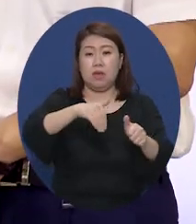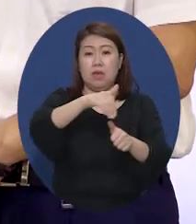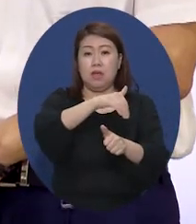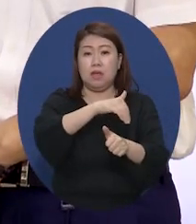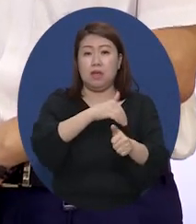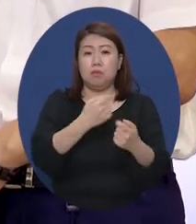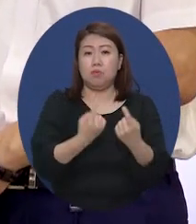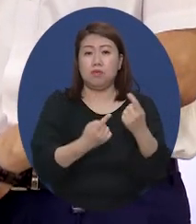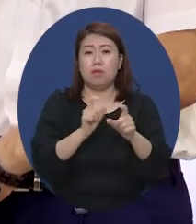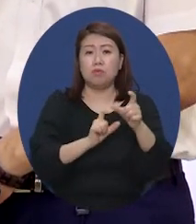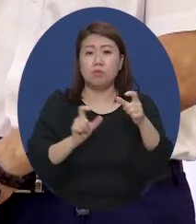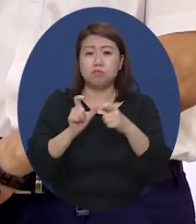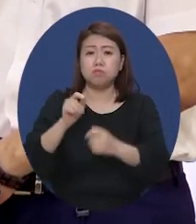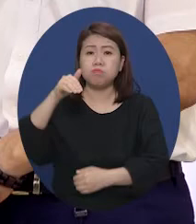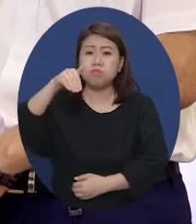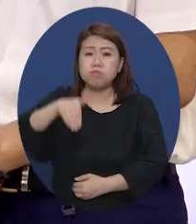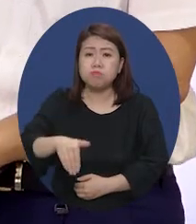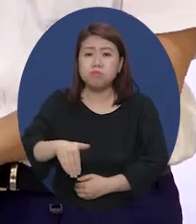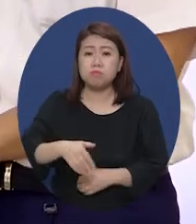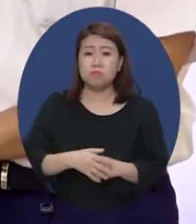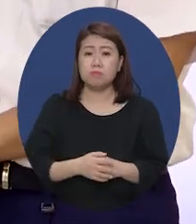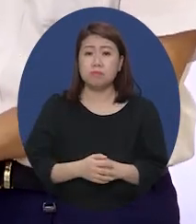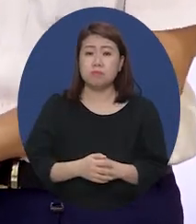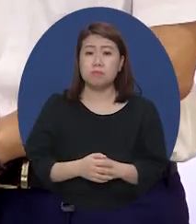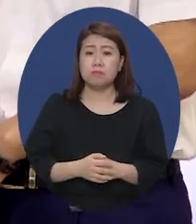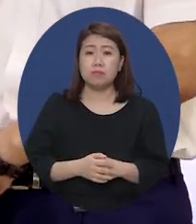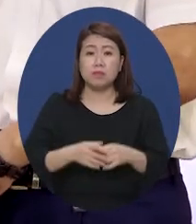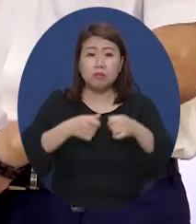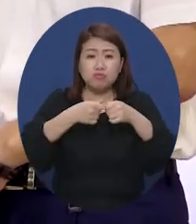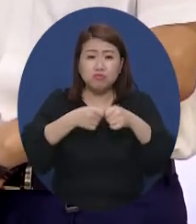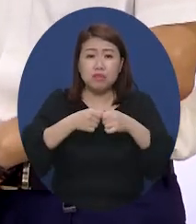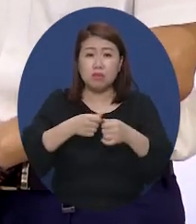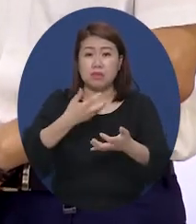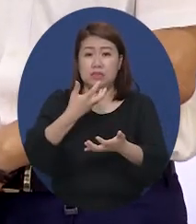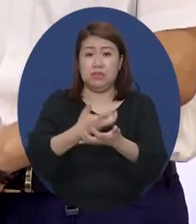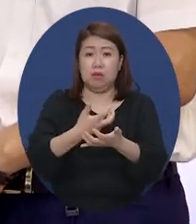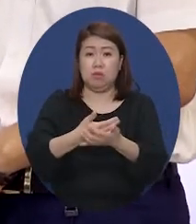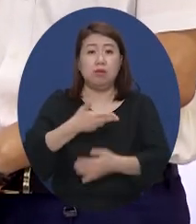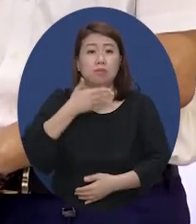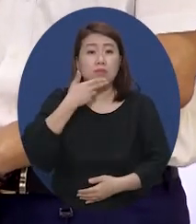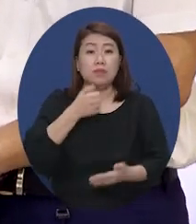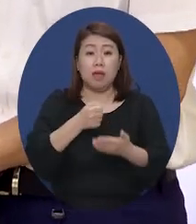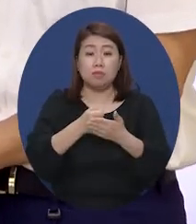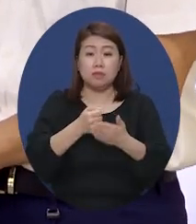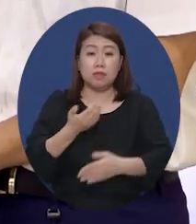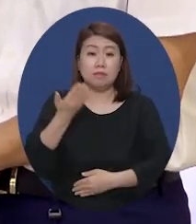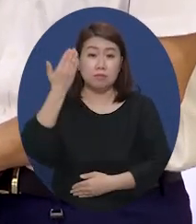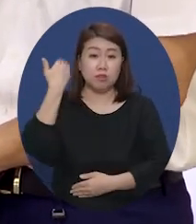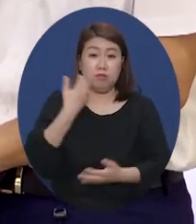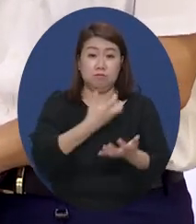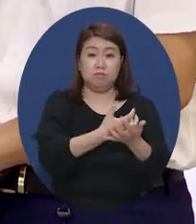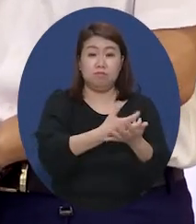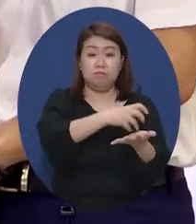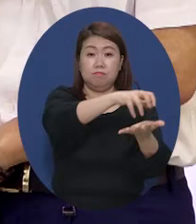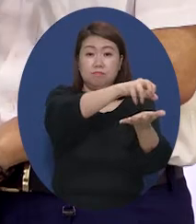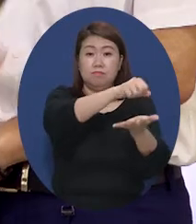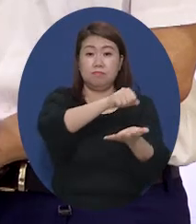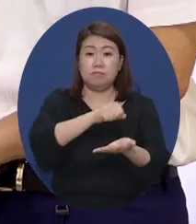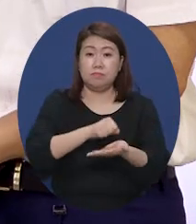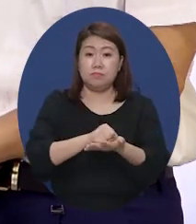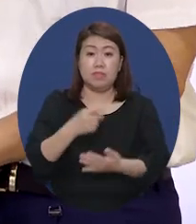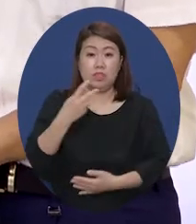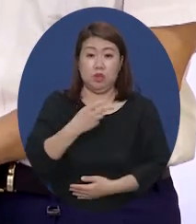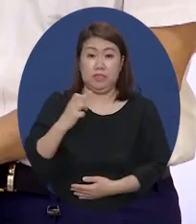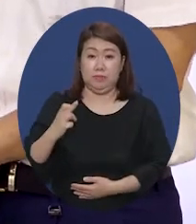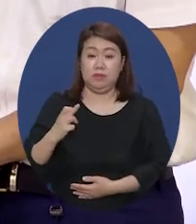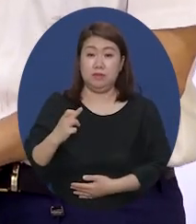이때의 상황보다도 더 안 좋아지고 있습니다. 근데 항목별로 구체적인 자료가 아직 나와 있지 않기 때문에 조금 지났지만 아마존